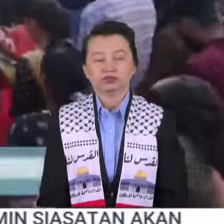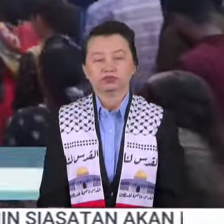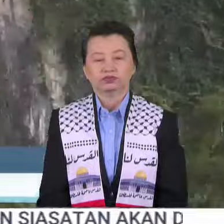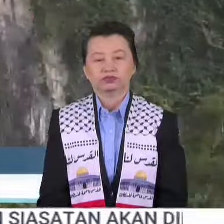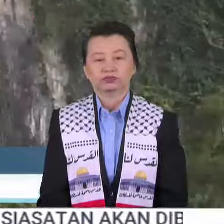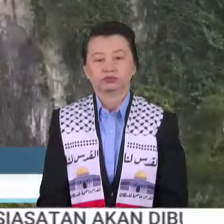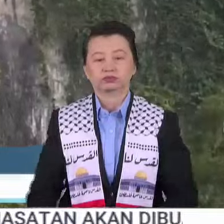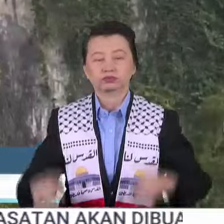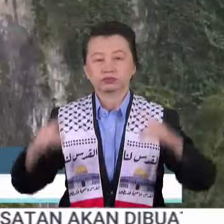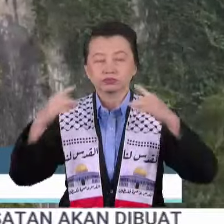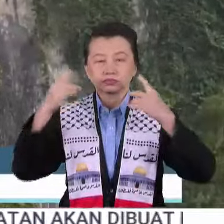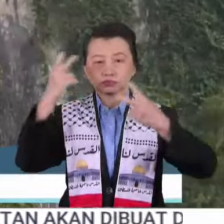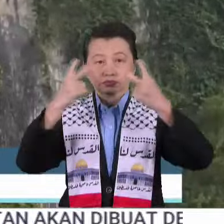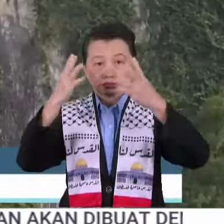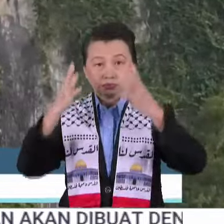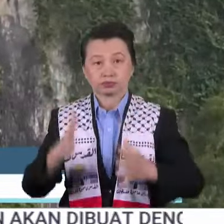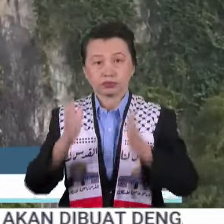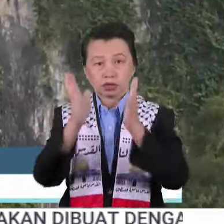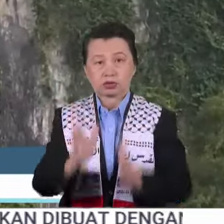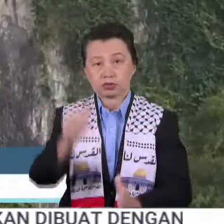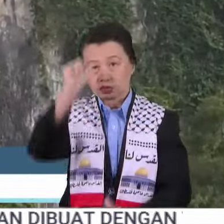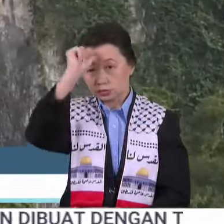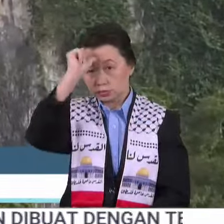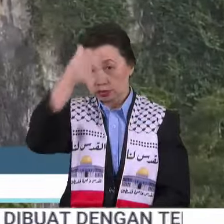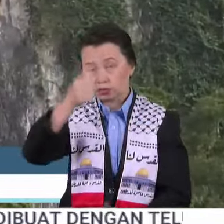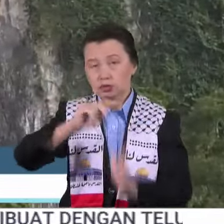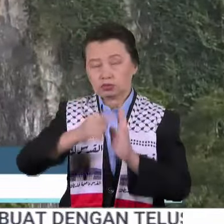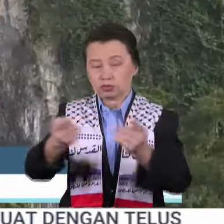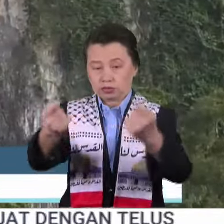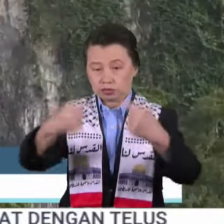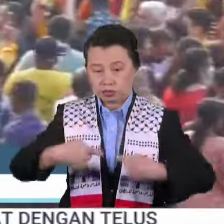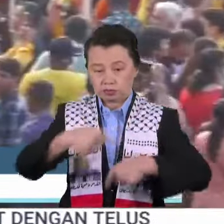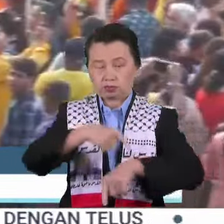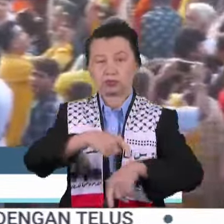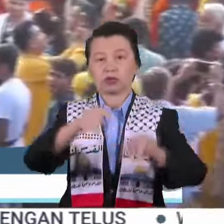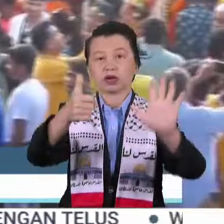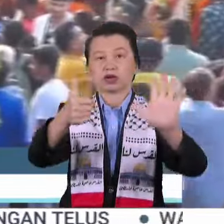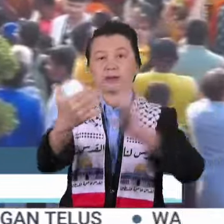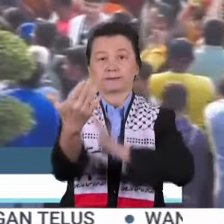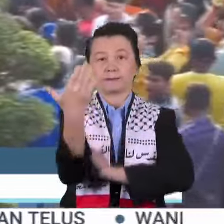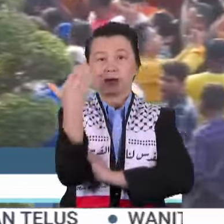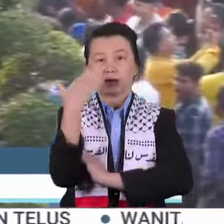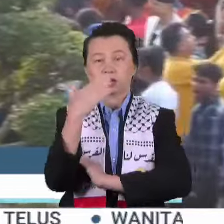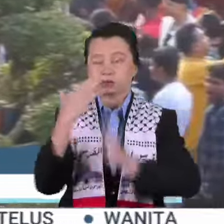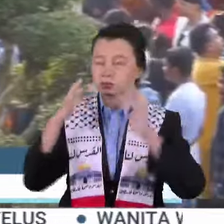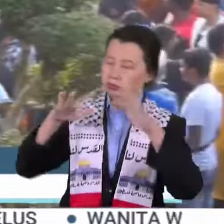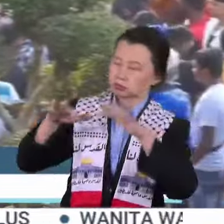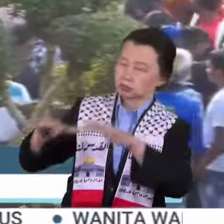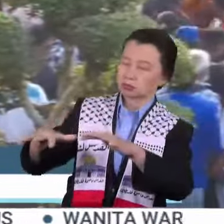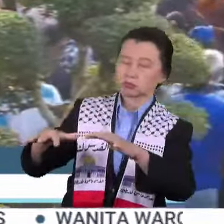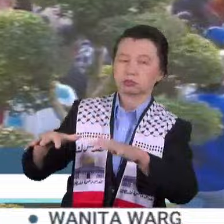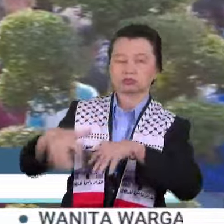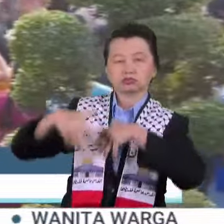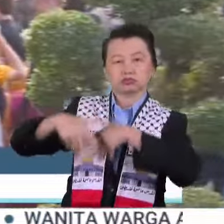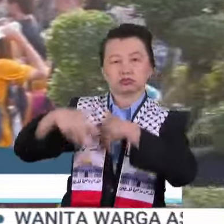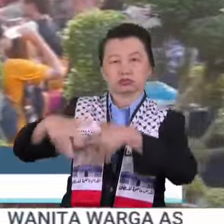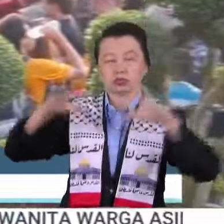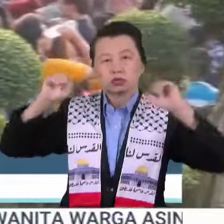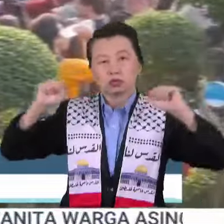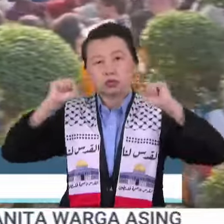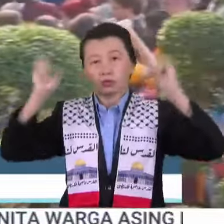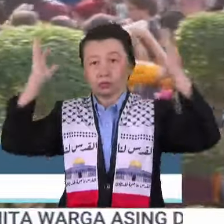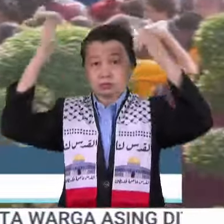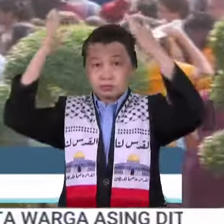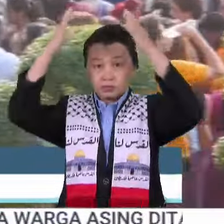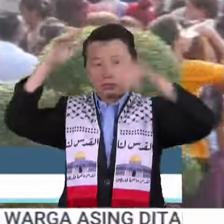Dalam pada itu, pengunjung terutamanya penganut agama Hindu mula hadir seawal 6 pagi. Antara yang menjadi tumpuan acara perarakan Kavadi